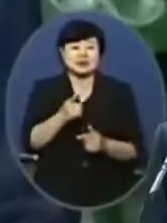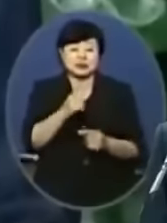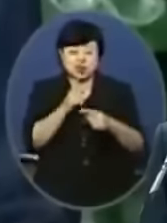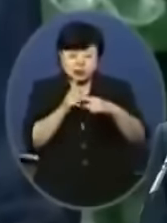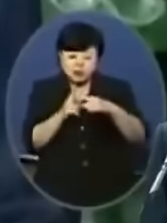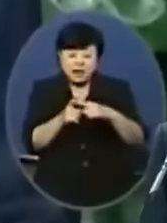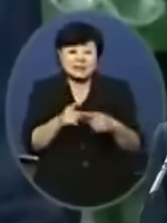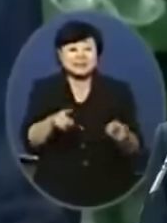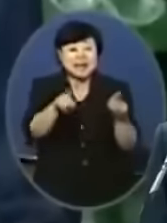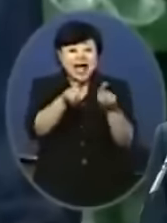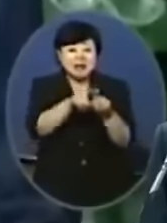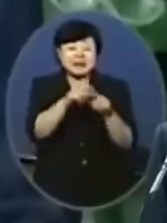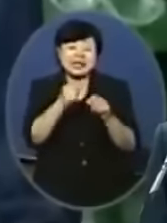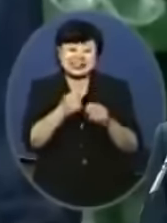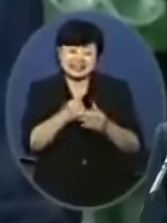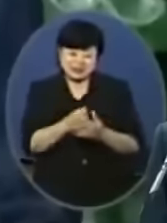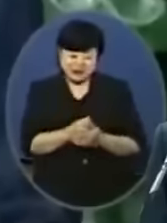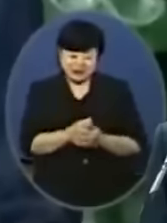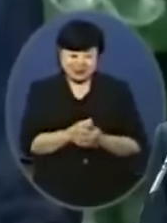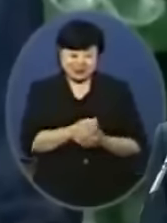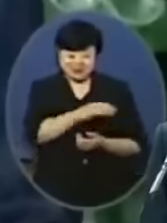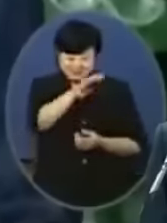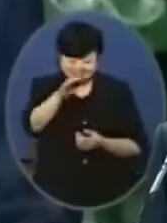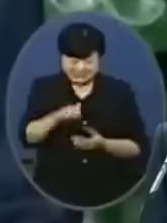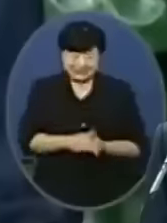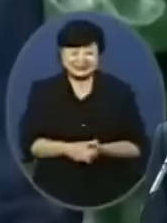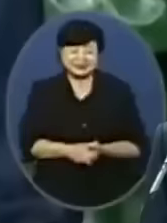인생과 같이 사니까 우리는